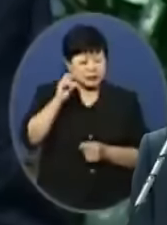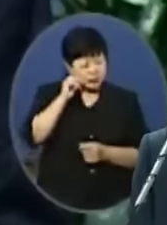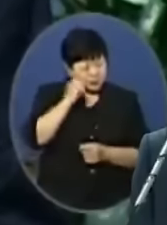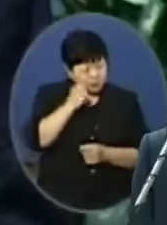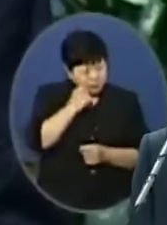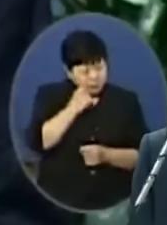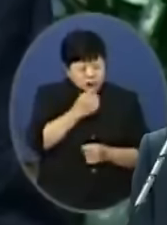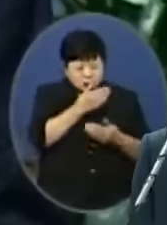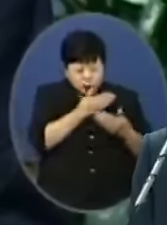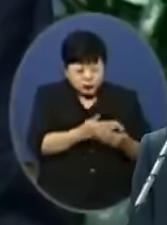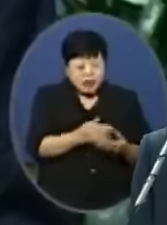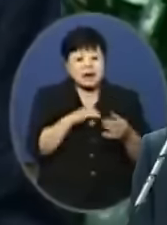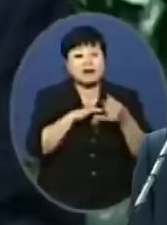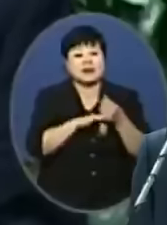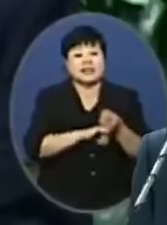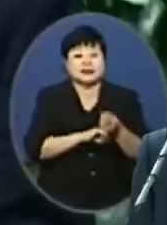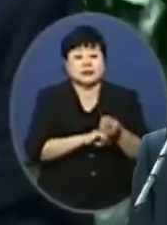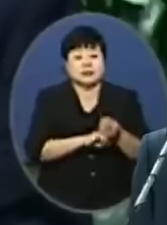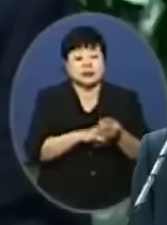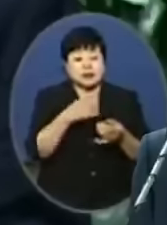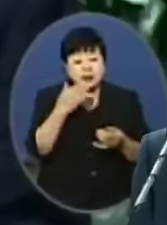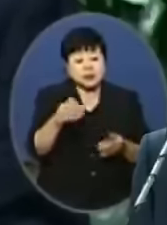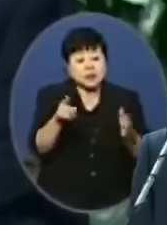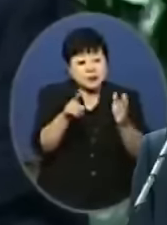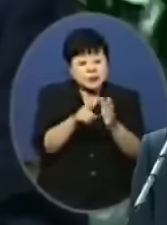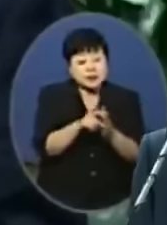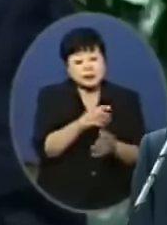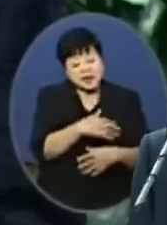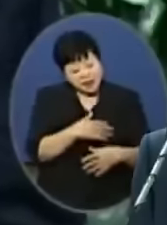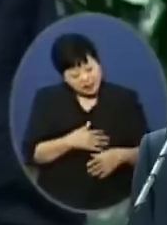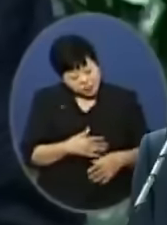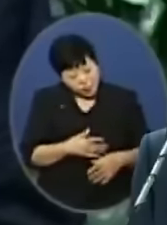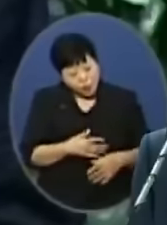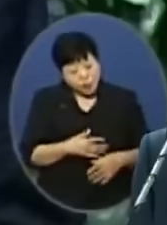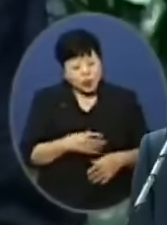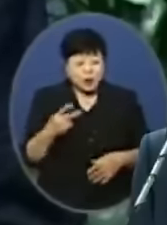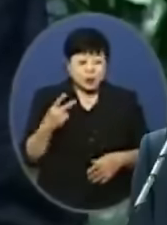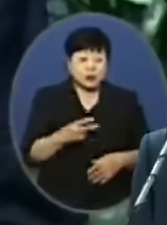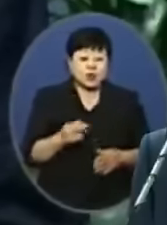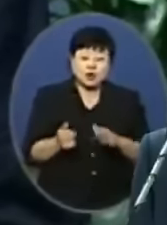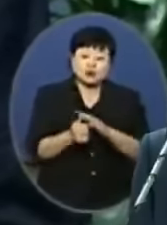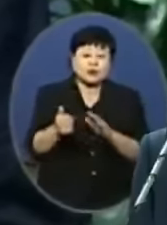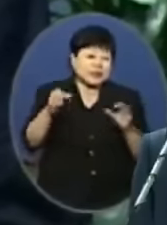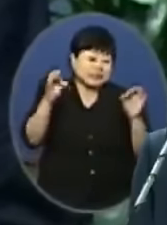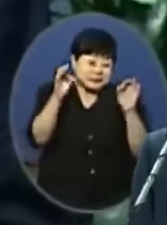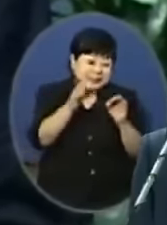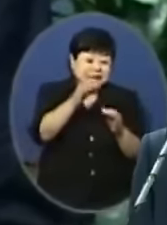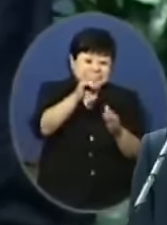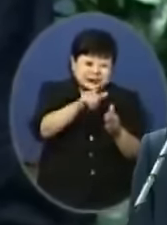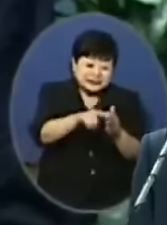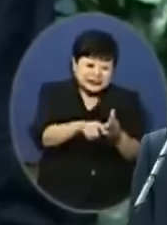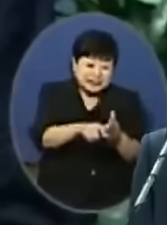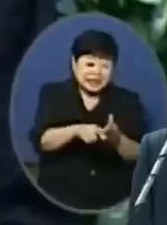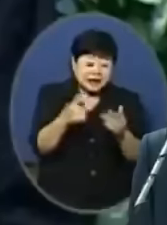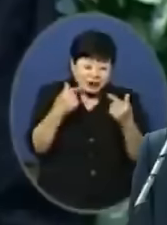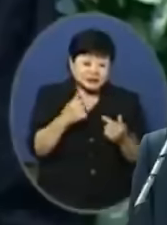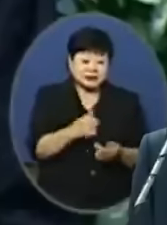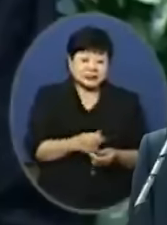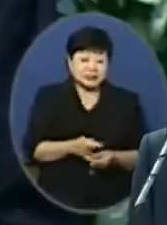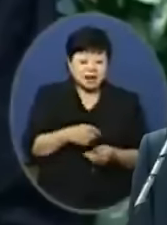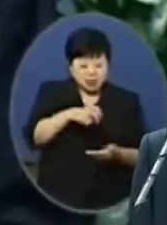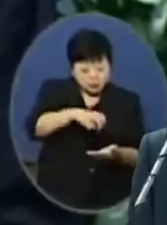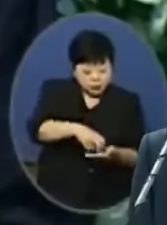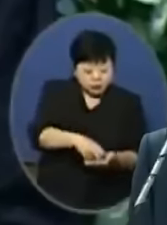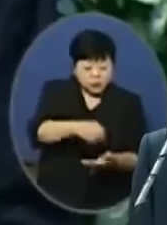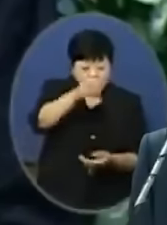없이 귀한 것을 약속해 주셨다. 여러분이 믿음이 약해지고 소망이 사라지려고 할 때는 언제나 무릎을